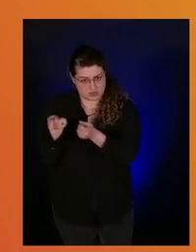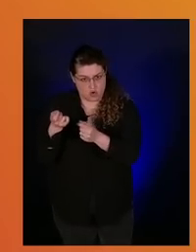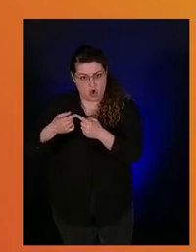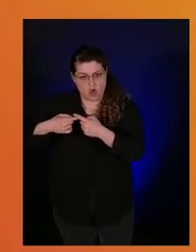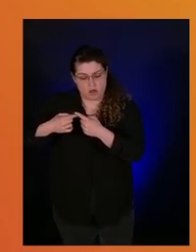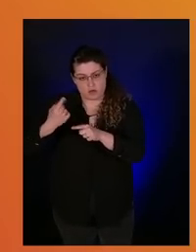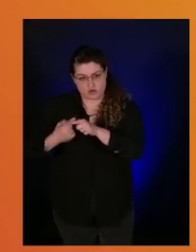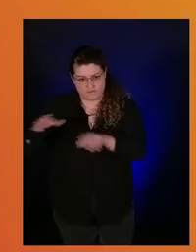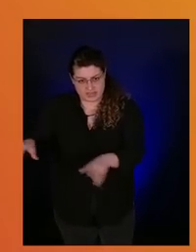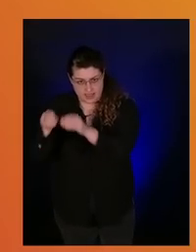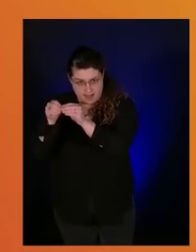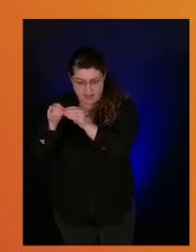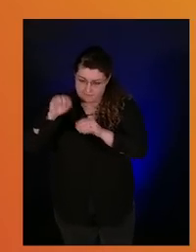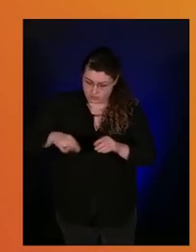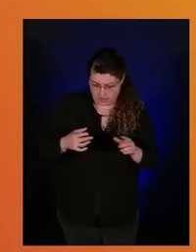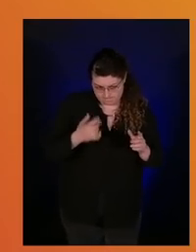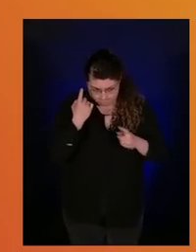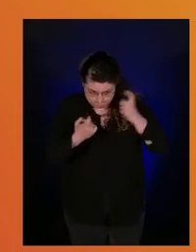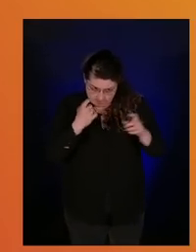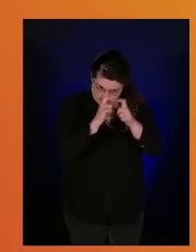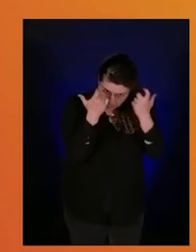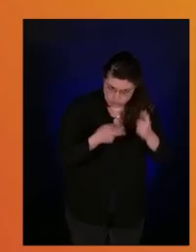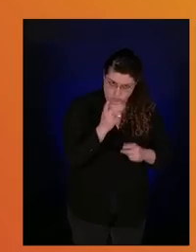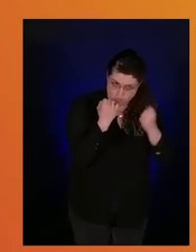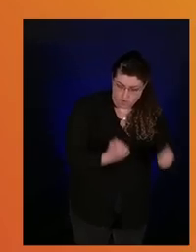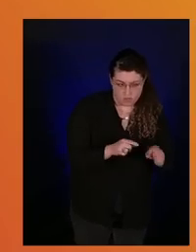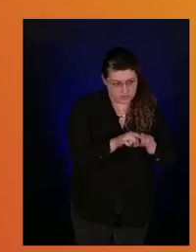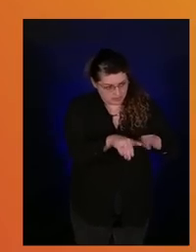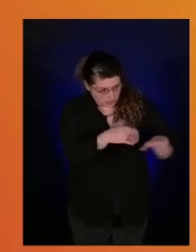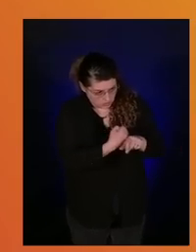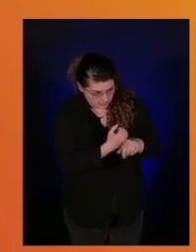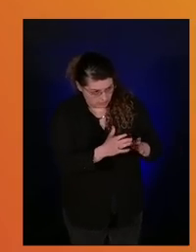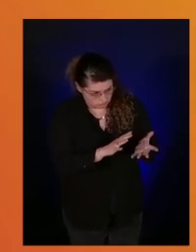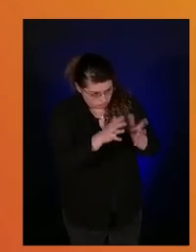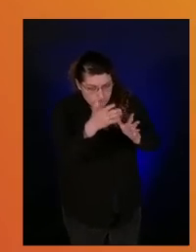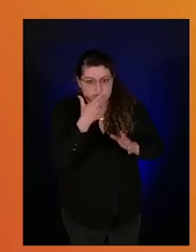évolution statutaire afin d'affiner son rôle et renforcer ses méthodes de travail.